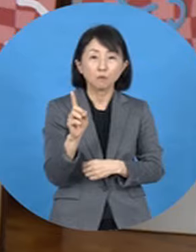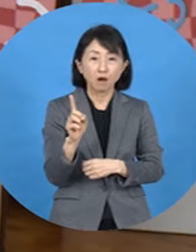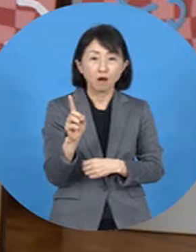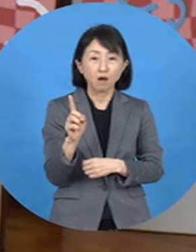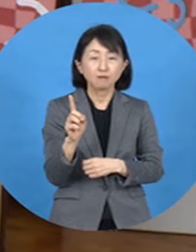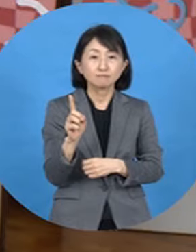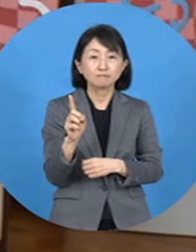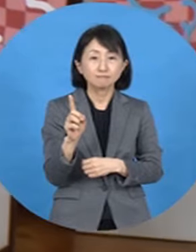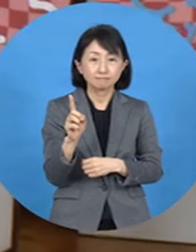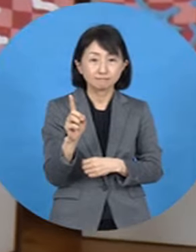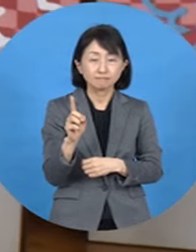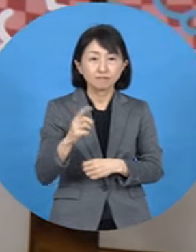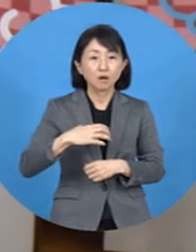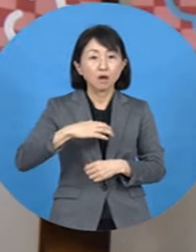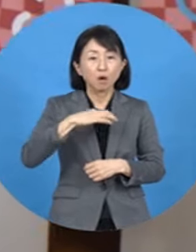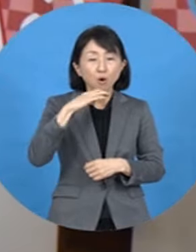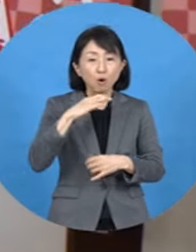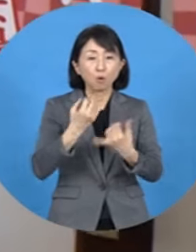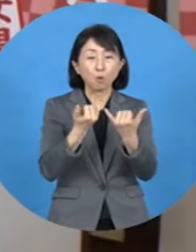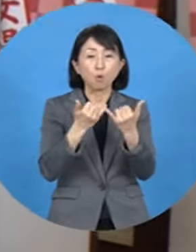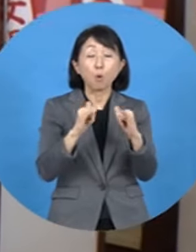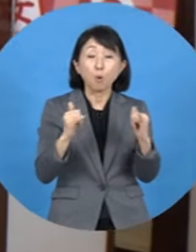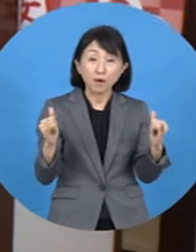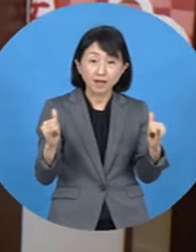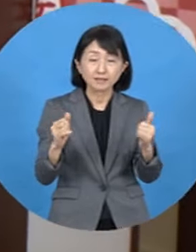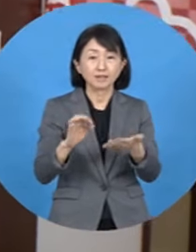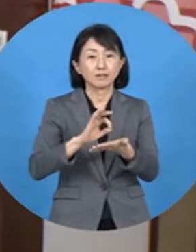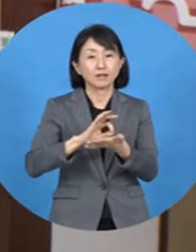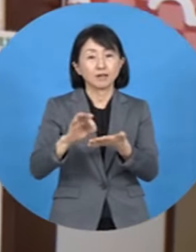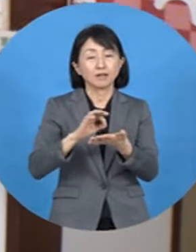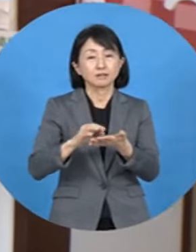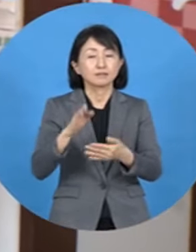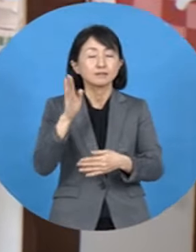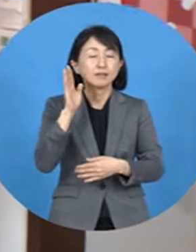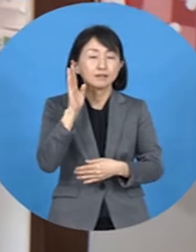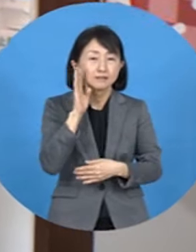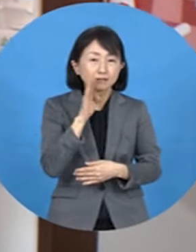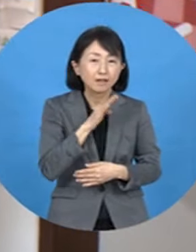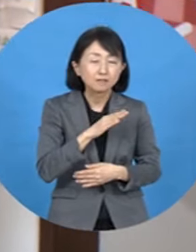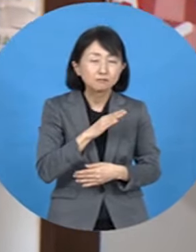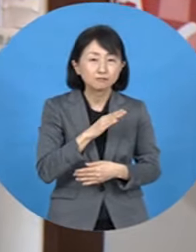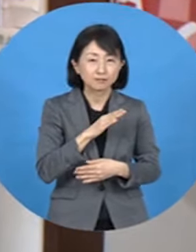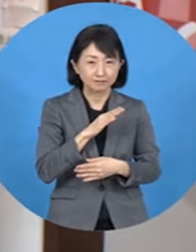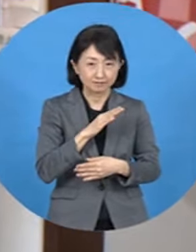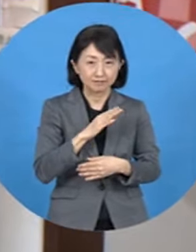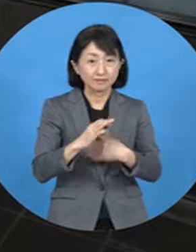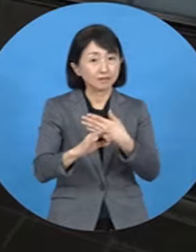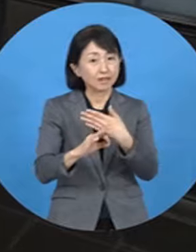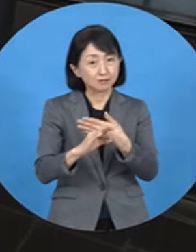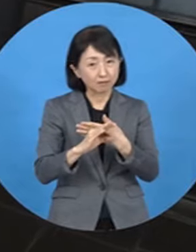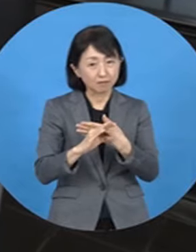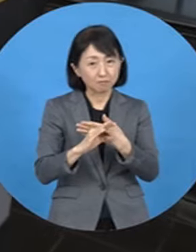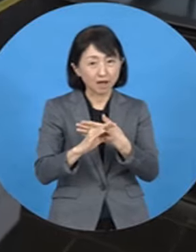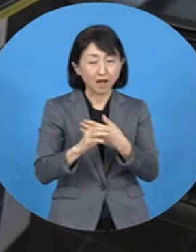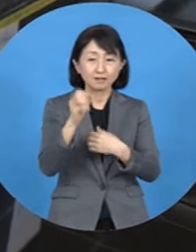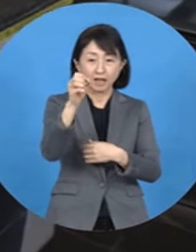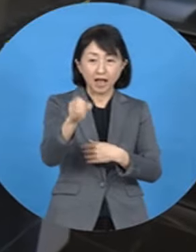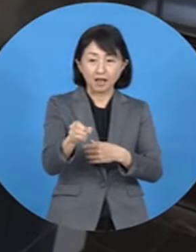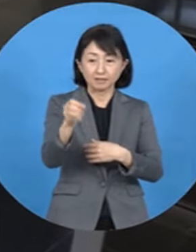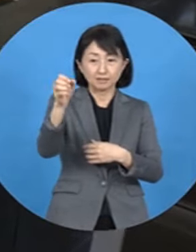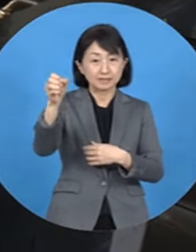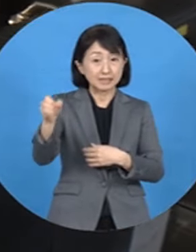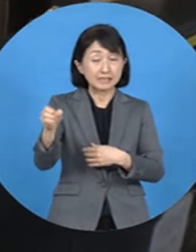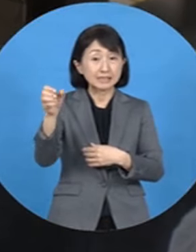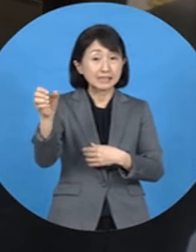か。 お年寄りが利用しやすい銭湯を目指してリニューアルしたんですけども、手すりを増やした